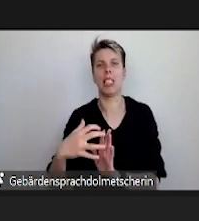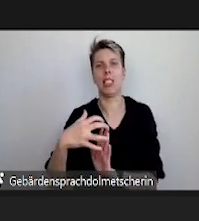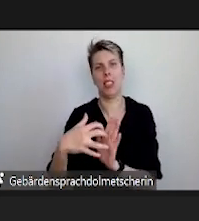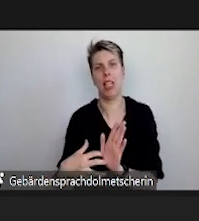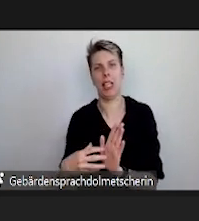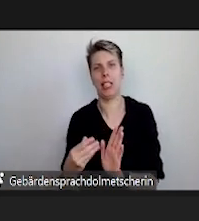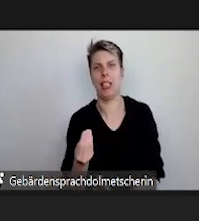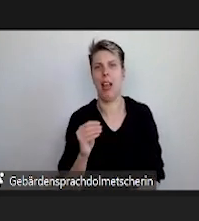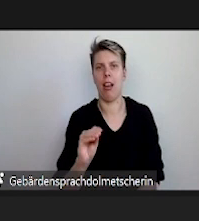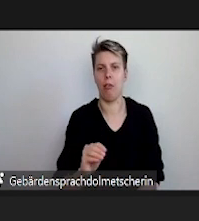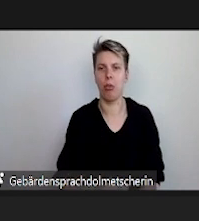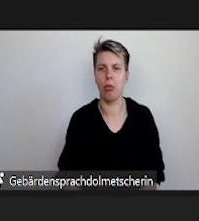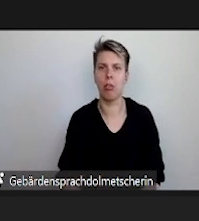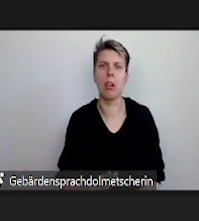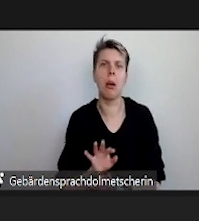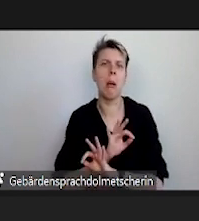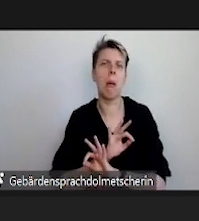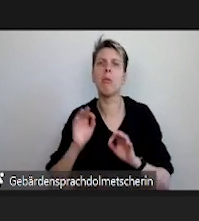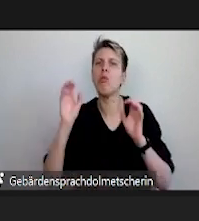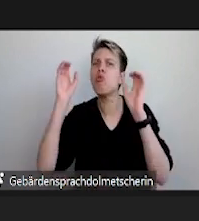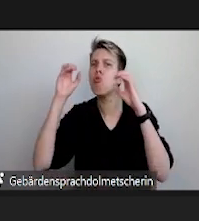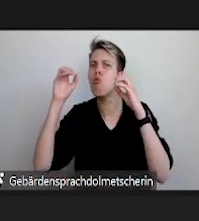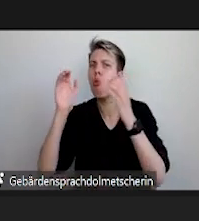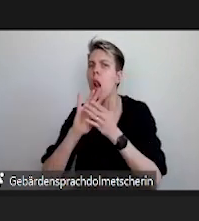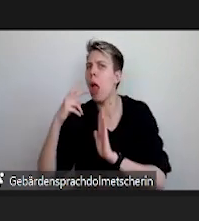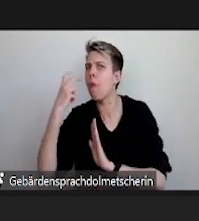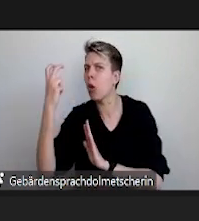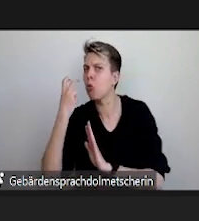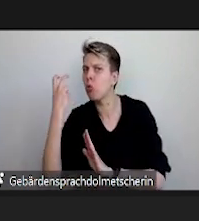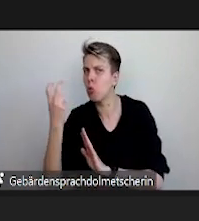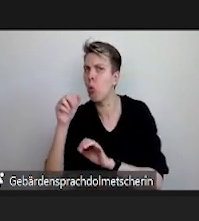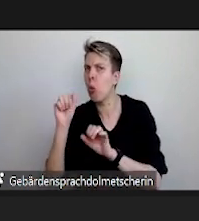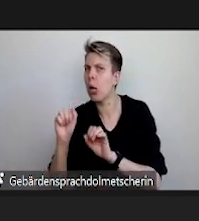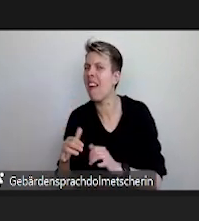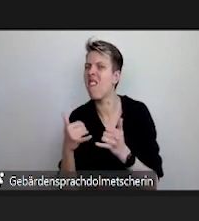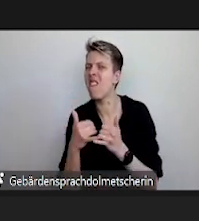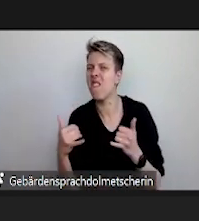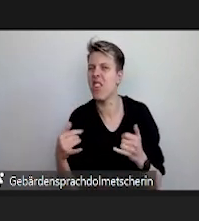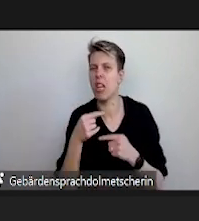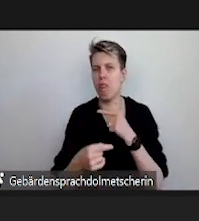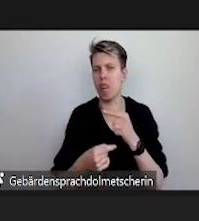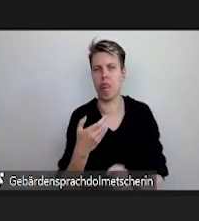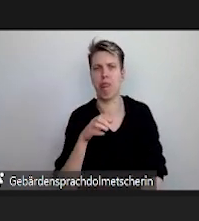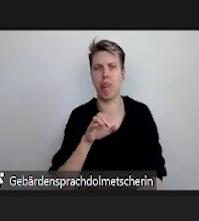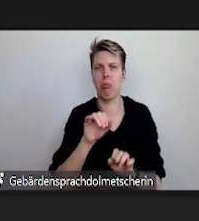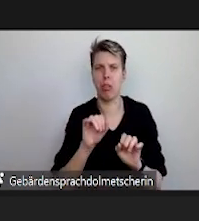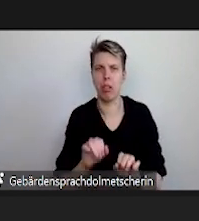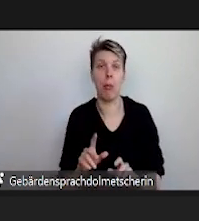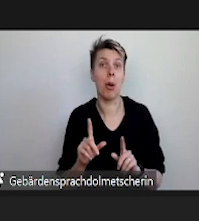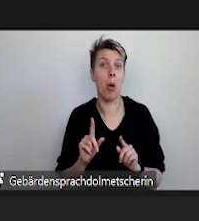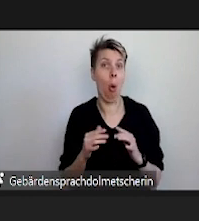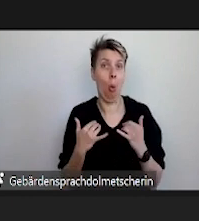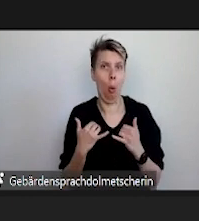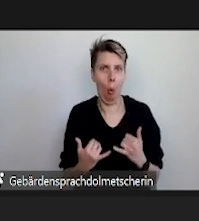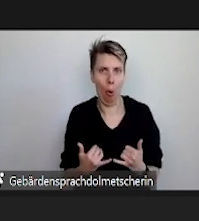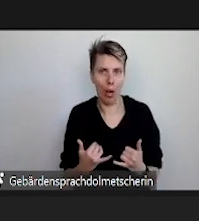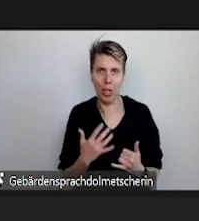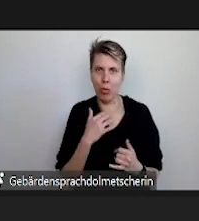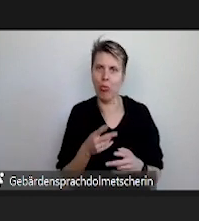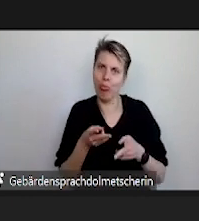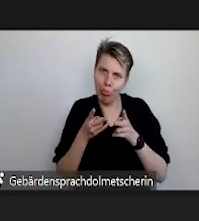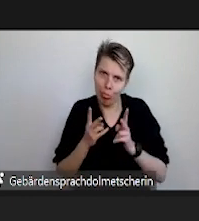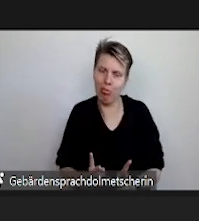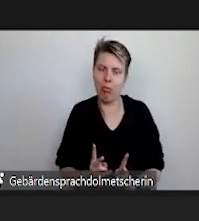eine Google-Suche nach einer Anleitung durchaus weiter. Sondern wir wollen, wie Sie ja schon sehen auf der Folie heute, tatsächlich einen Schwerpunkt eher